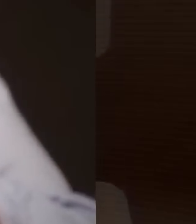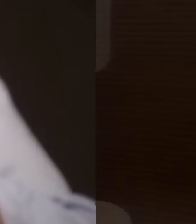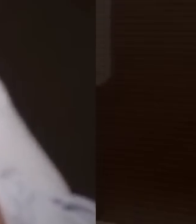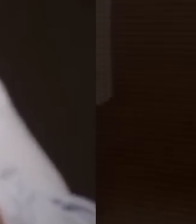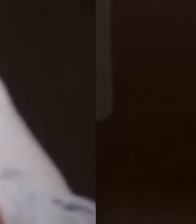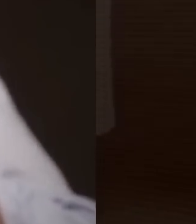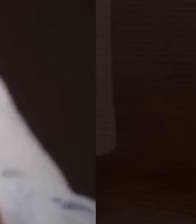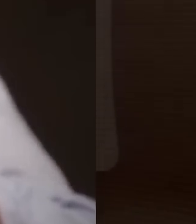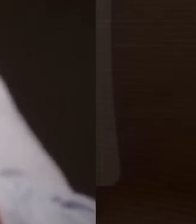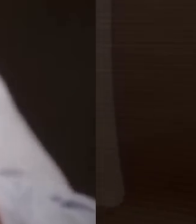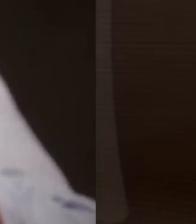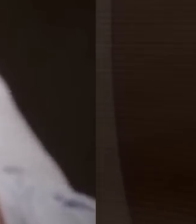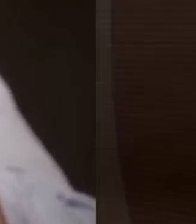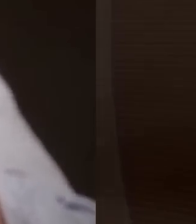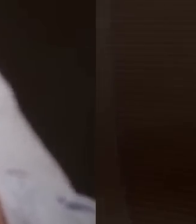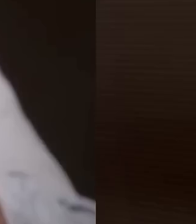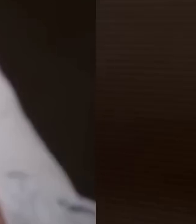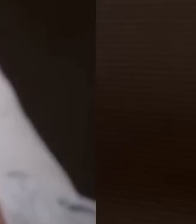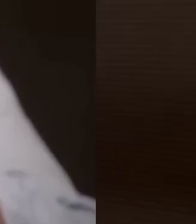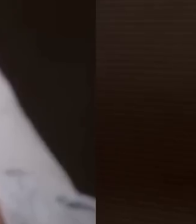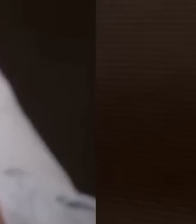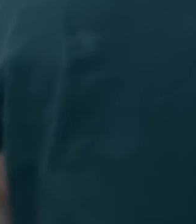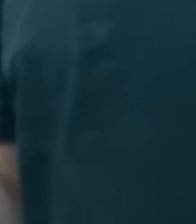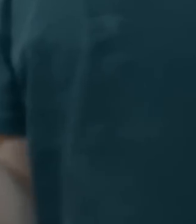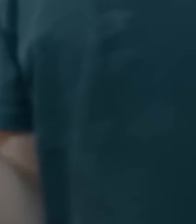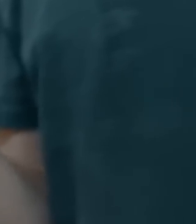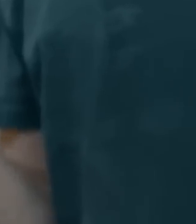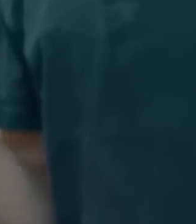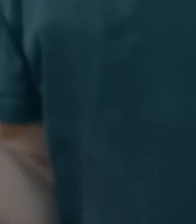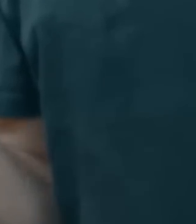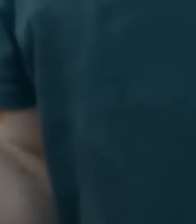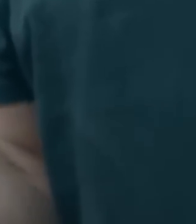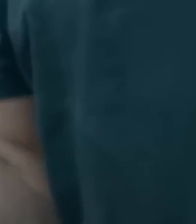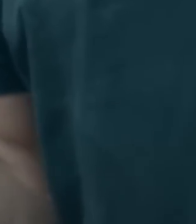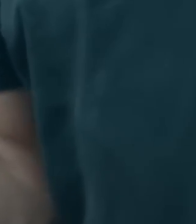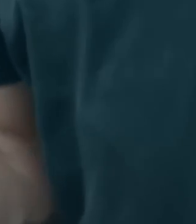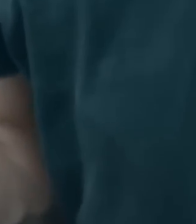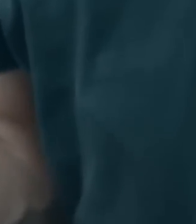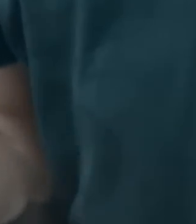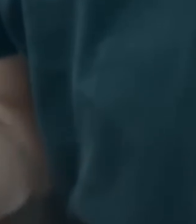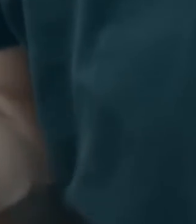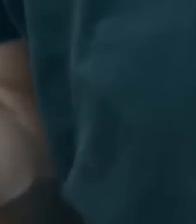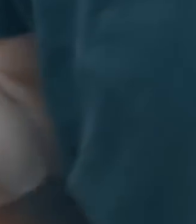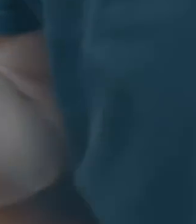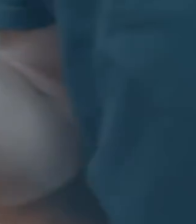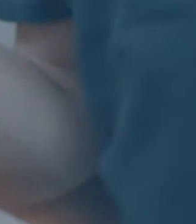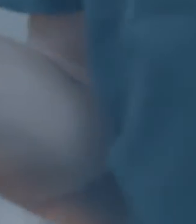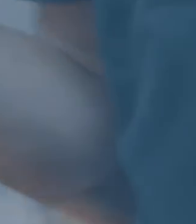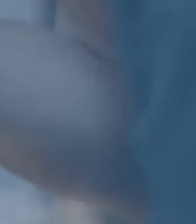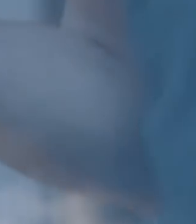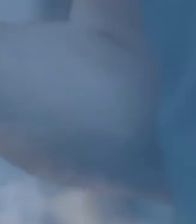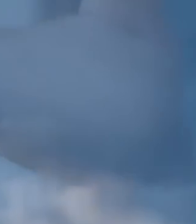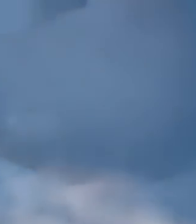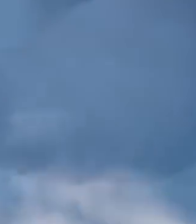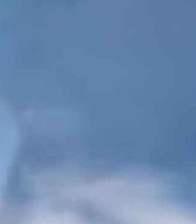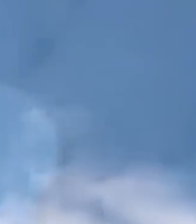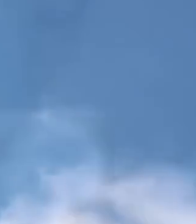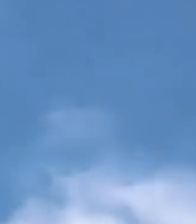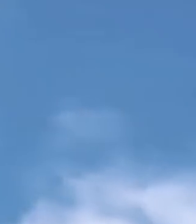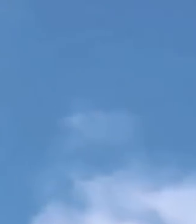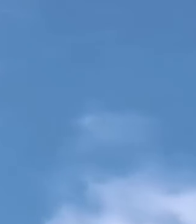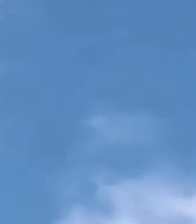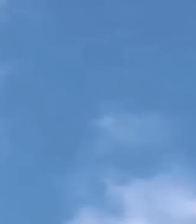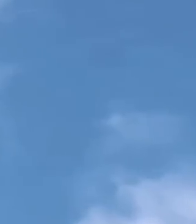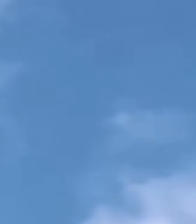πολεμιστή που λέει στην ασκητική ο Γαδατζάκης. Η Συμμαχία Ανατροπής γεννήθηκε μέσα από την ανάγκη της κοινωνίας για